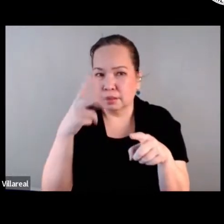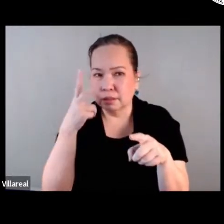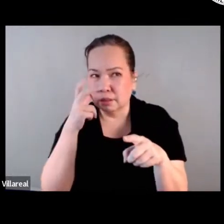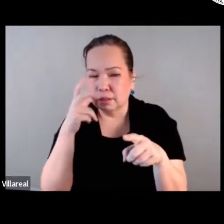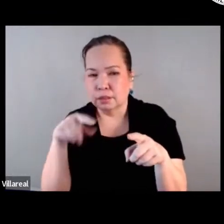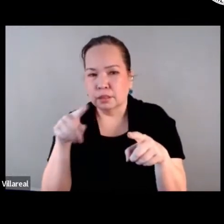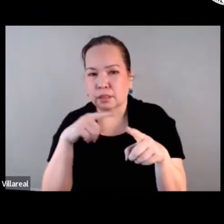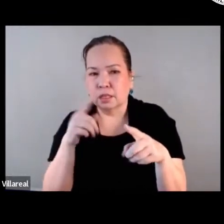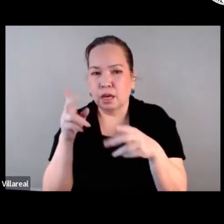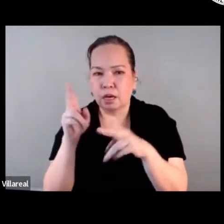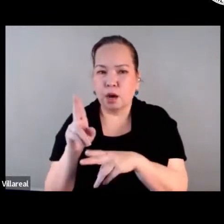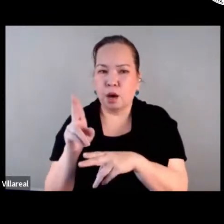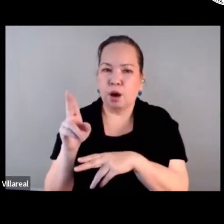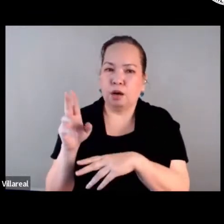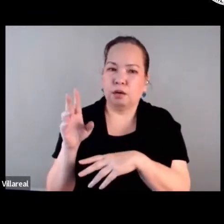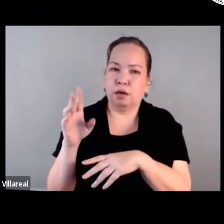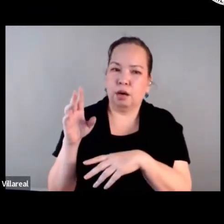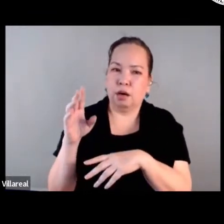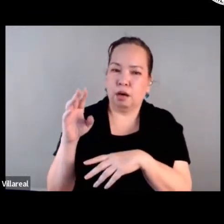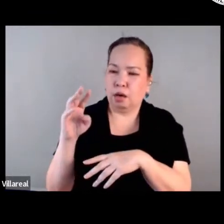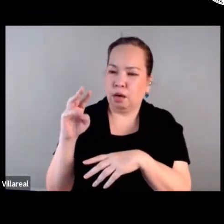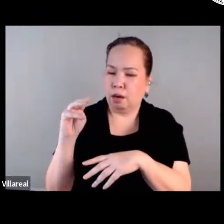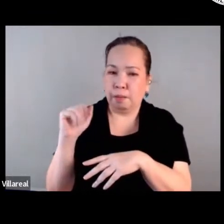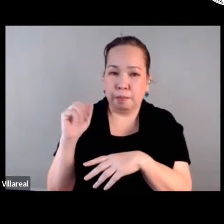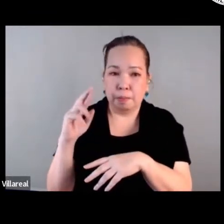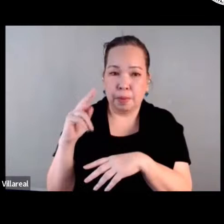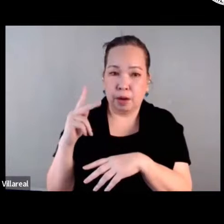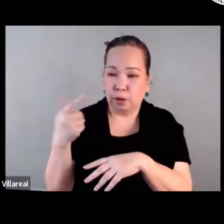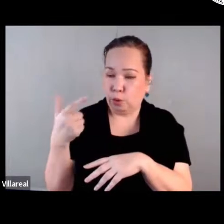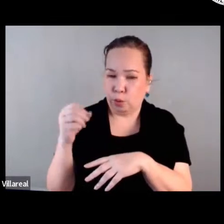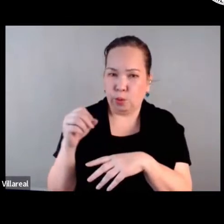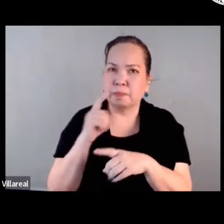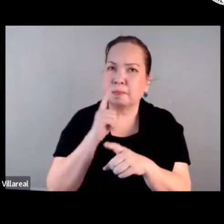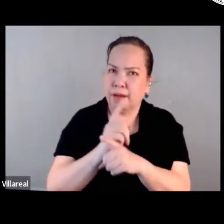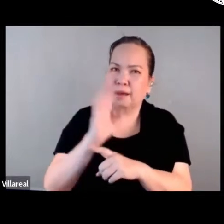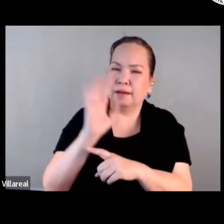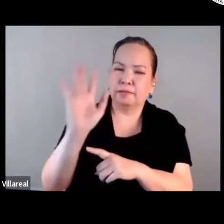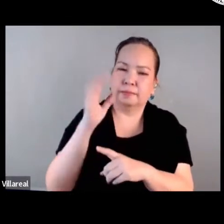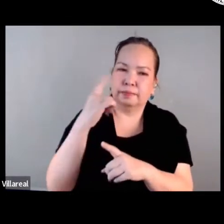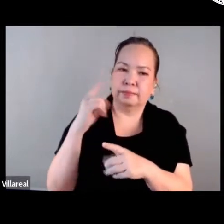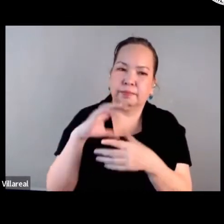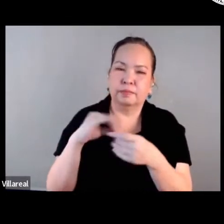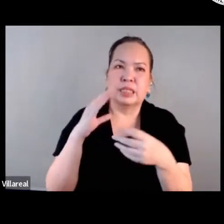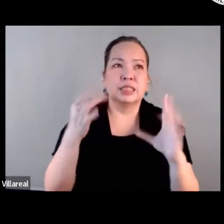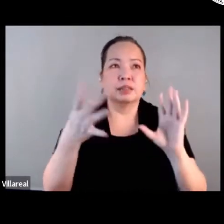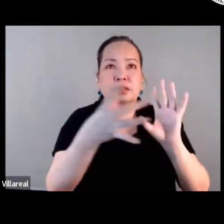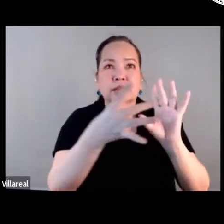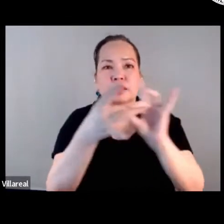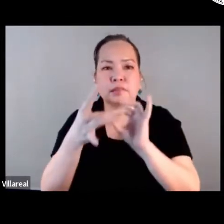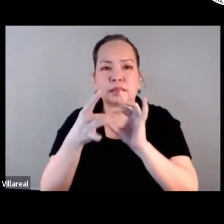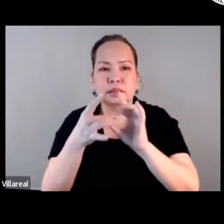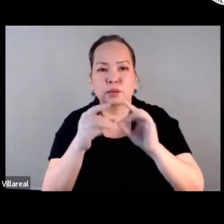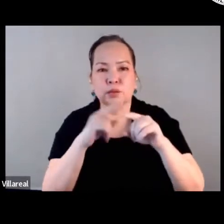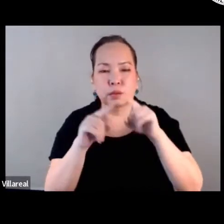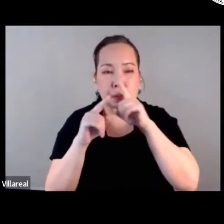ni Honorable Go, tama naman po yun, ano po. But we have, no, to link, no, with the